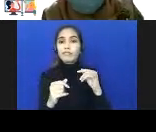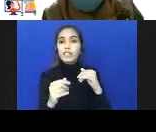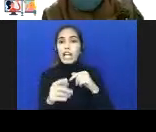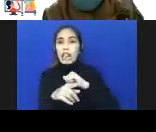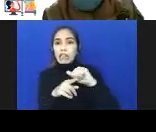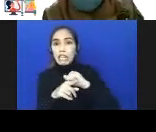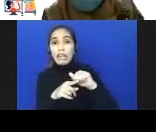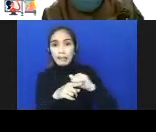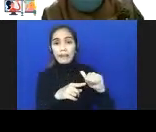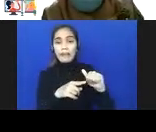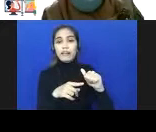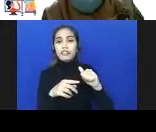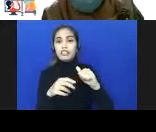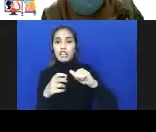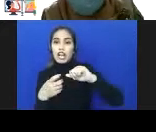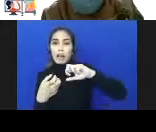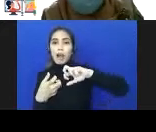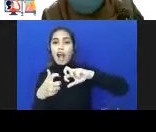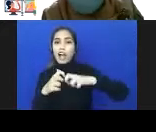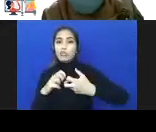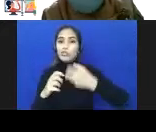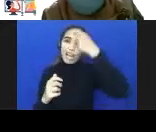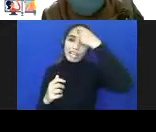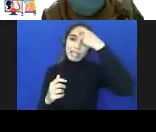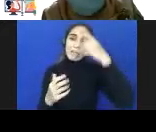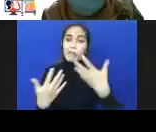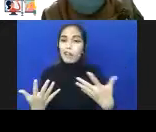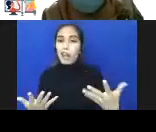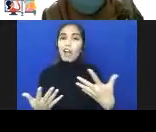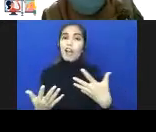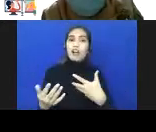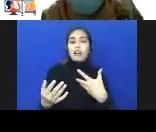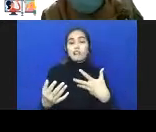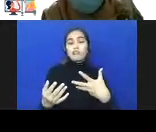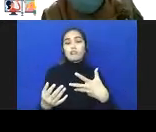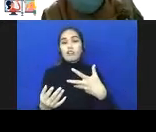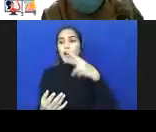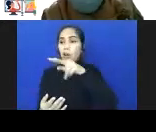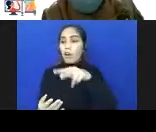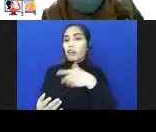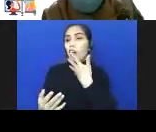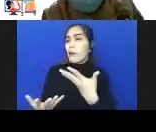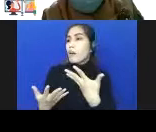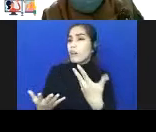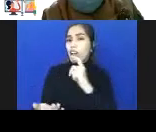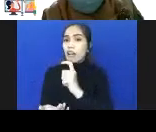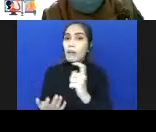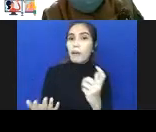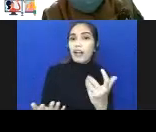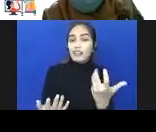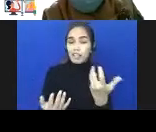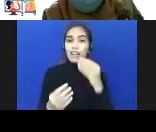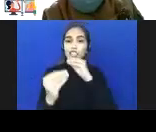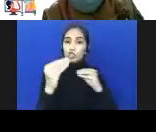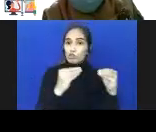berlatih kasus-kasus, termasuk apa yang harus kami lakukan seandainya kami di lapangan menemukan kasus, itu kami